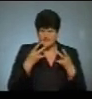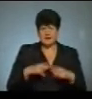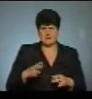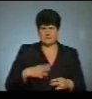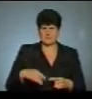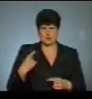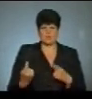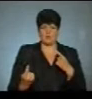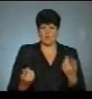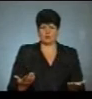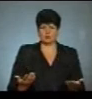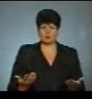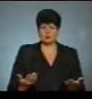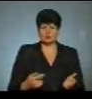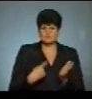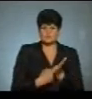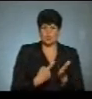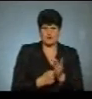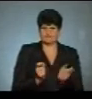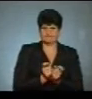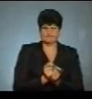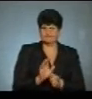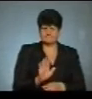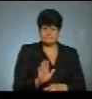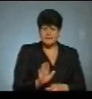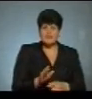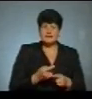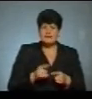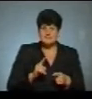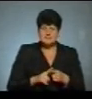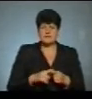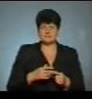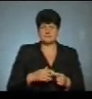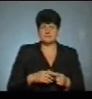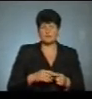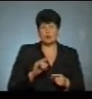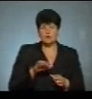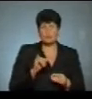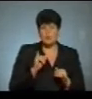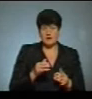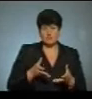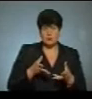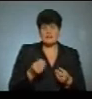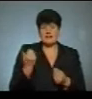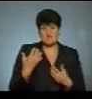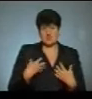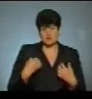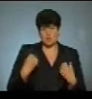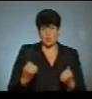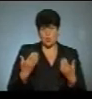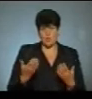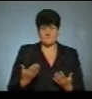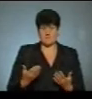один одному і доводити до конфлікту, і напруження це переживати, бо воно негативно впливає і на ваше здоров'я,